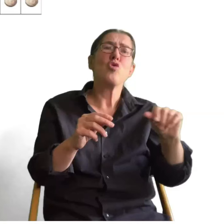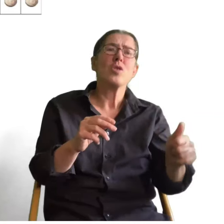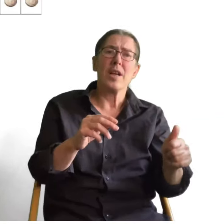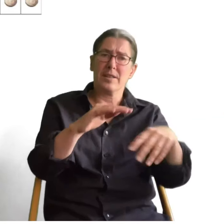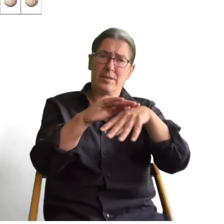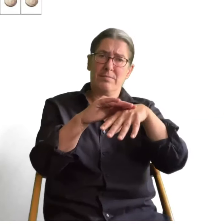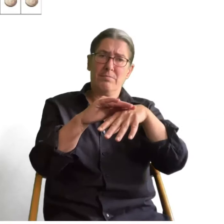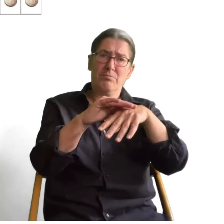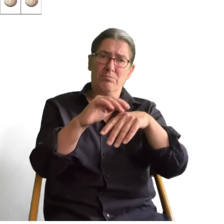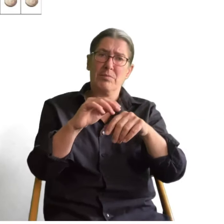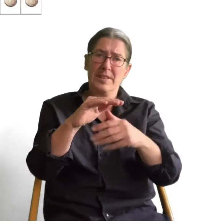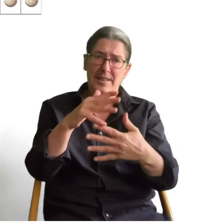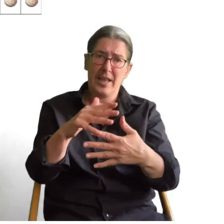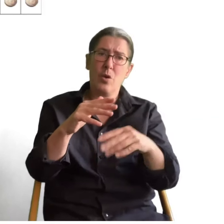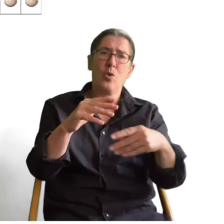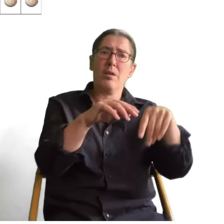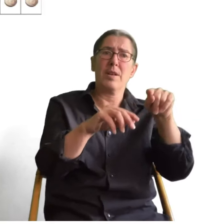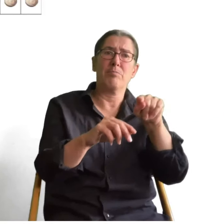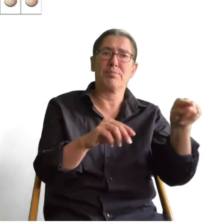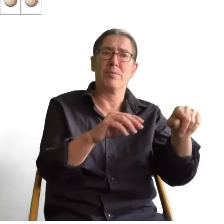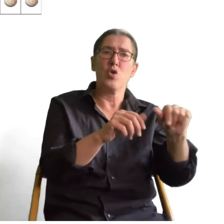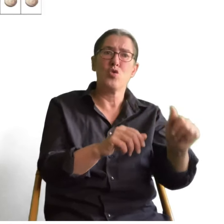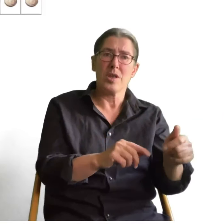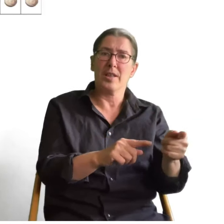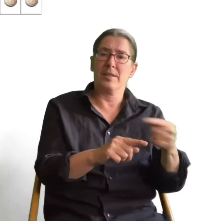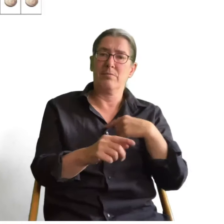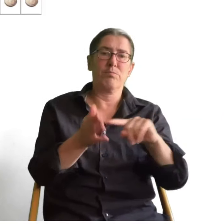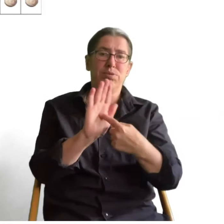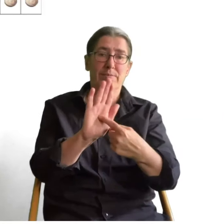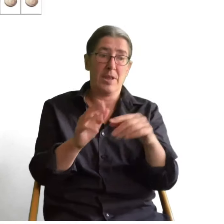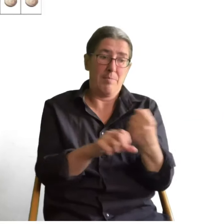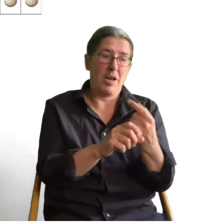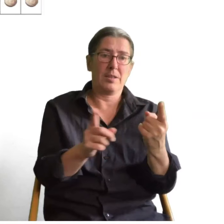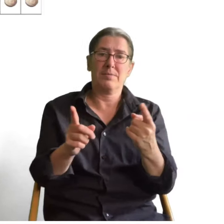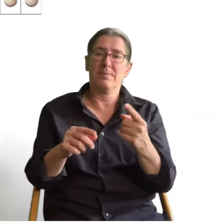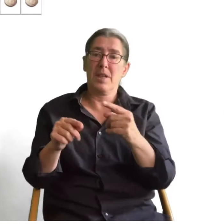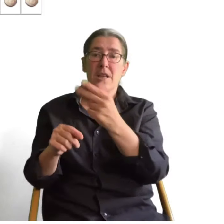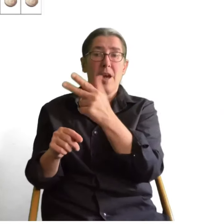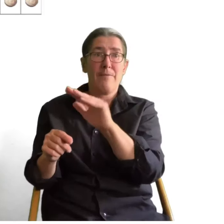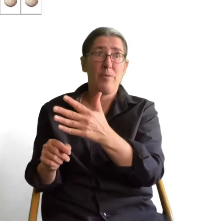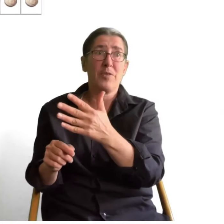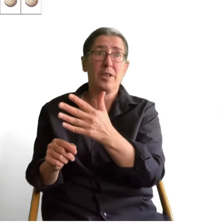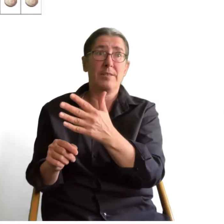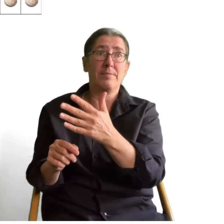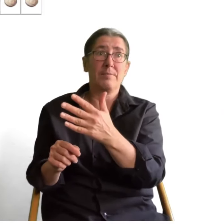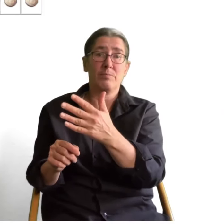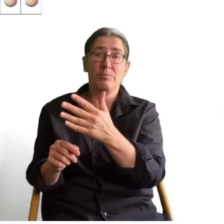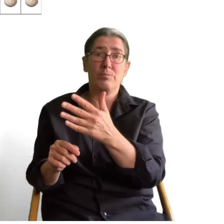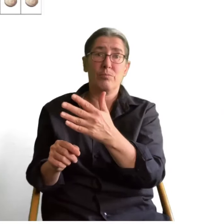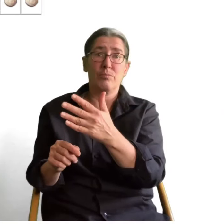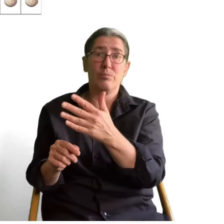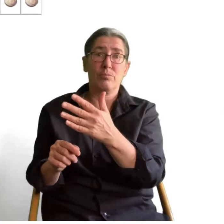gemacht. Ich zeige euch mal, wie das jetzt mathematisch geht. Also ich habe praktisch 3/5 von einem